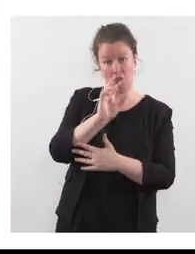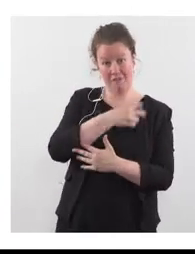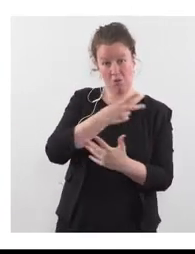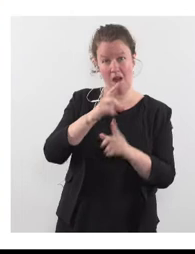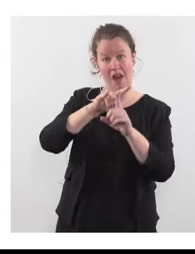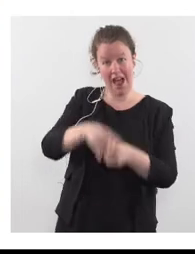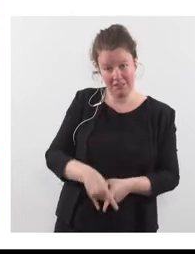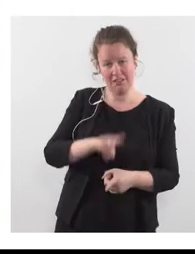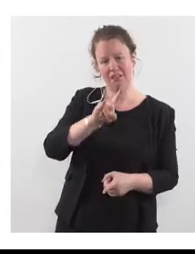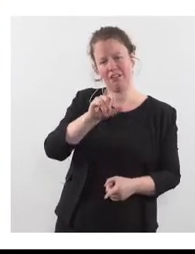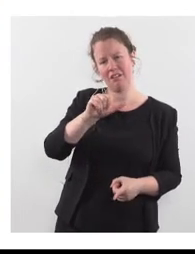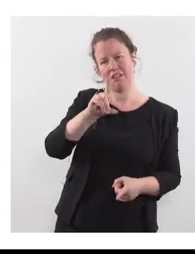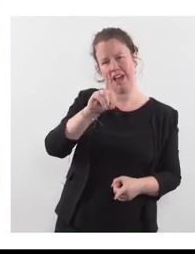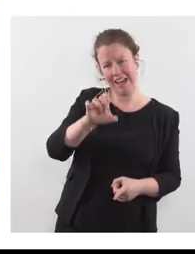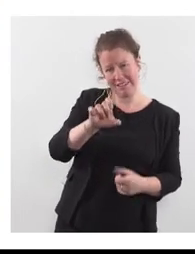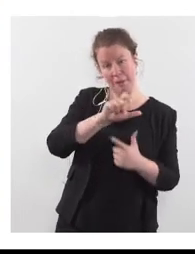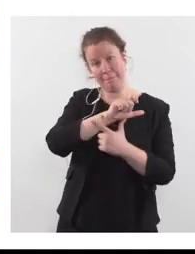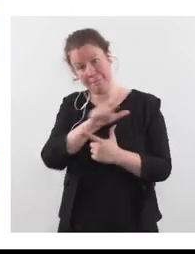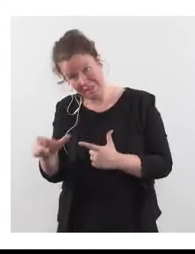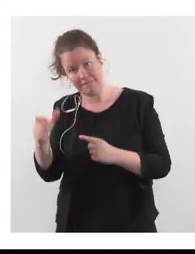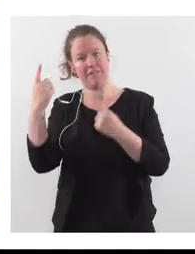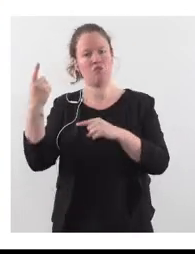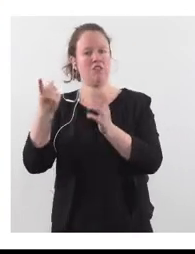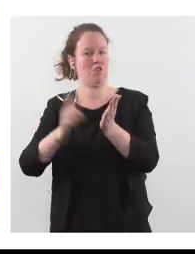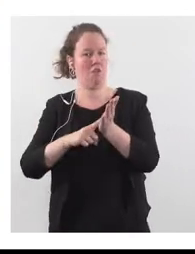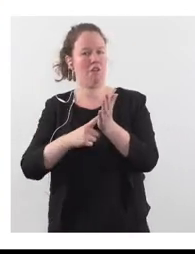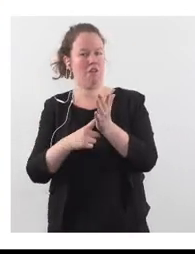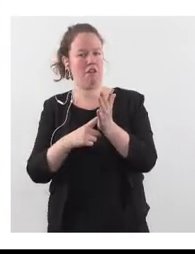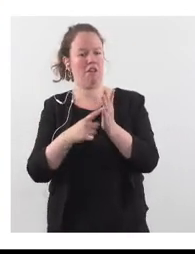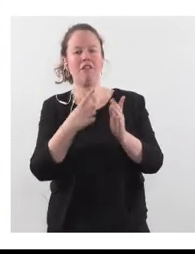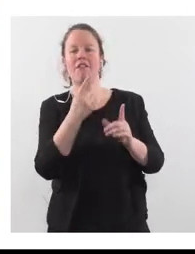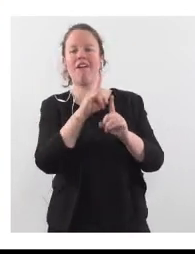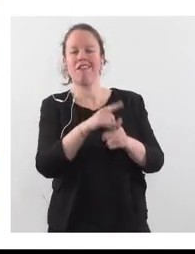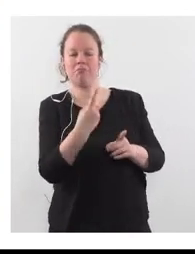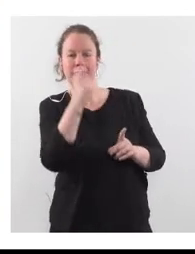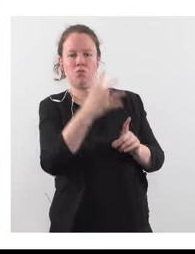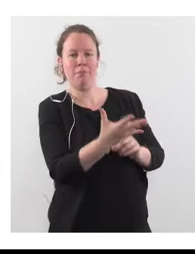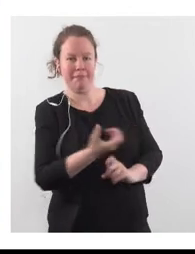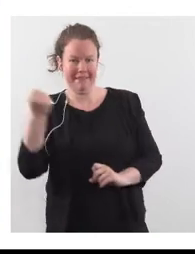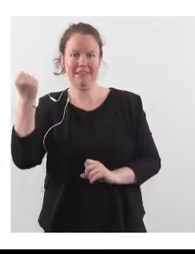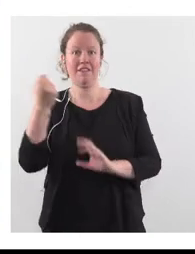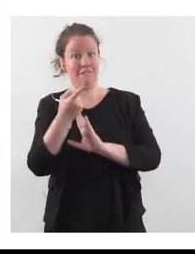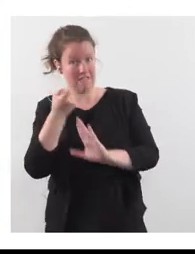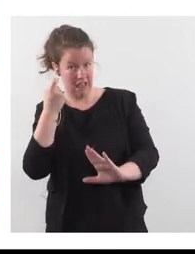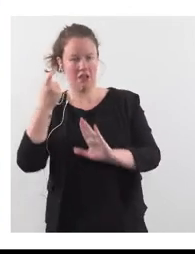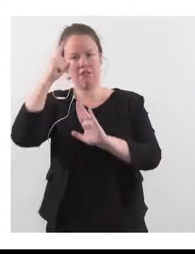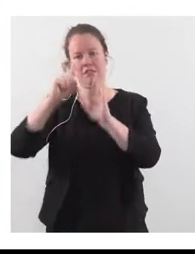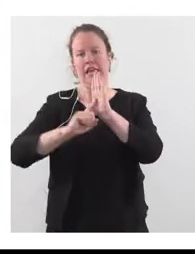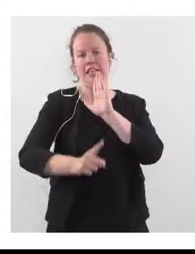défenseur des droits qui a repris ses missions en 2011, sont directement issus de cette directive